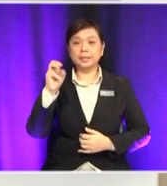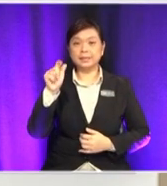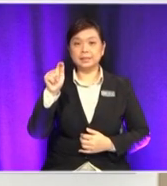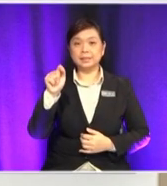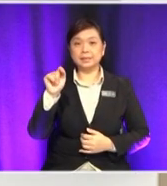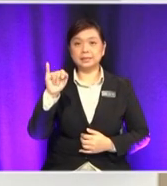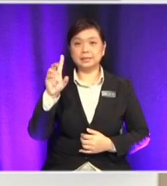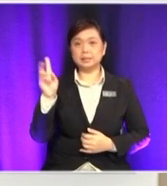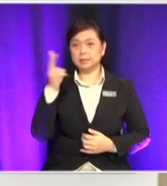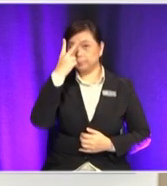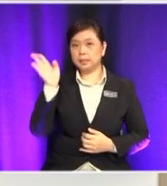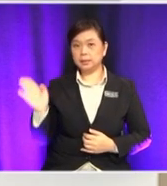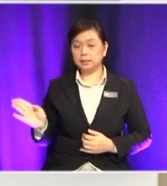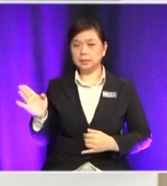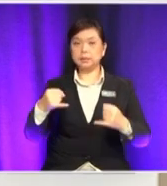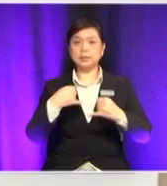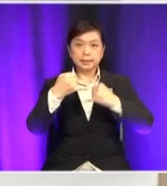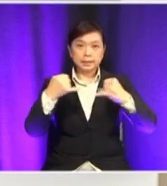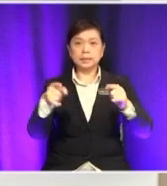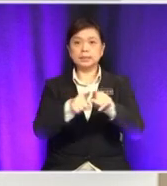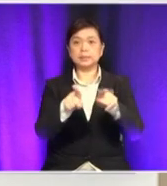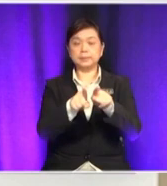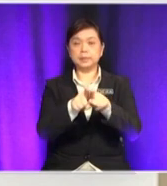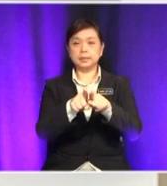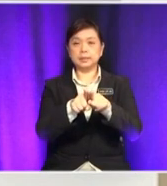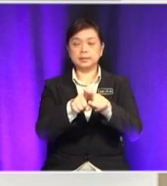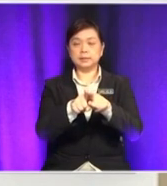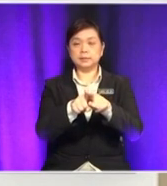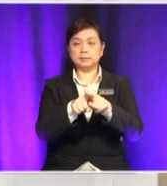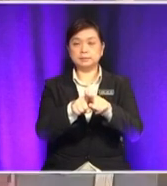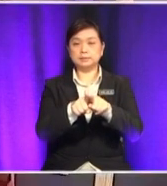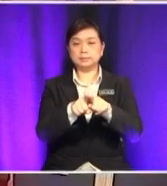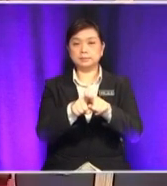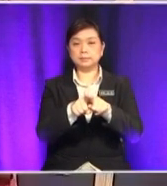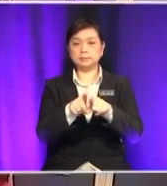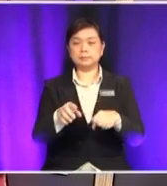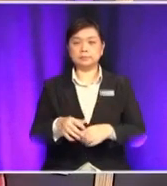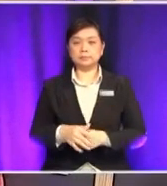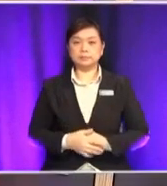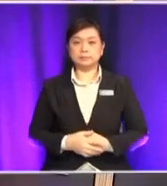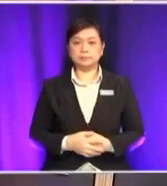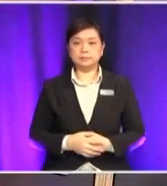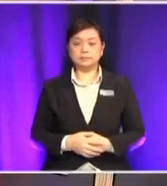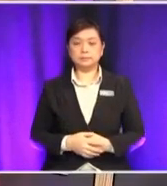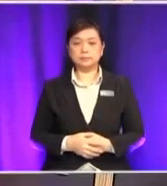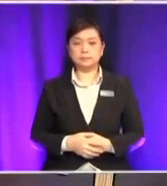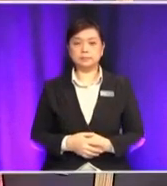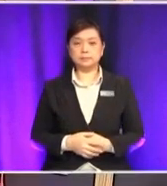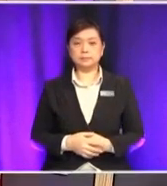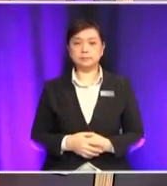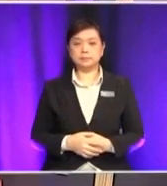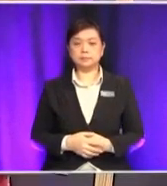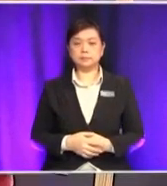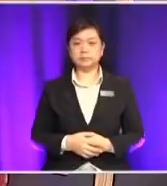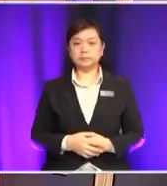ya Kris nah ini semua kita sudah belajar dekat mitosis ini dua ini kita Panggil sebagai kromatik kembar